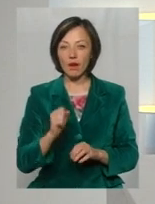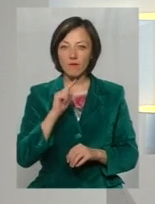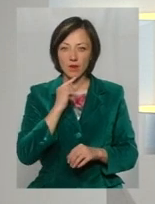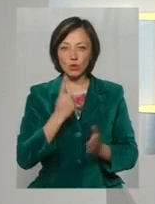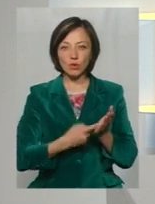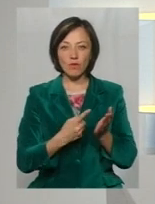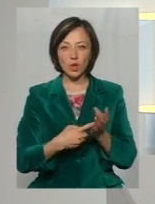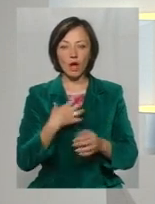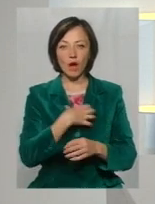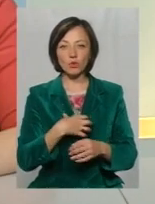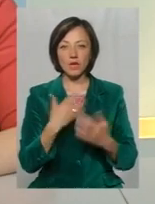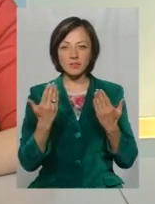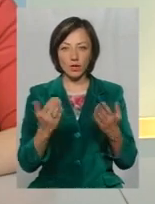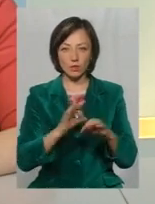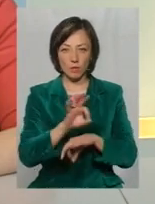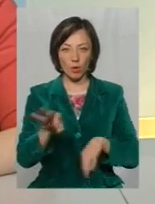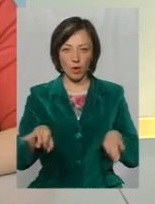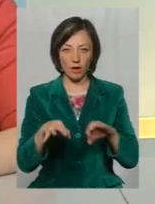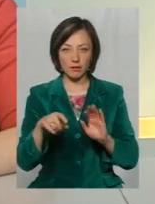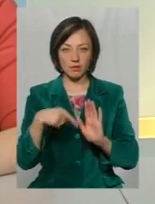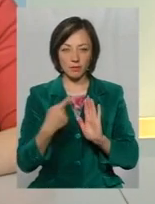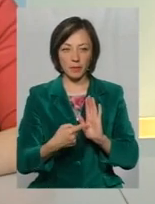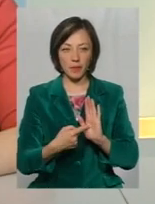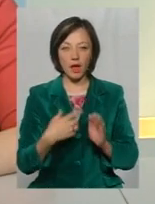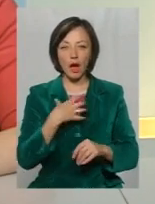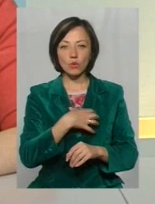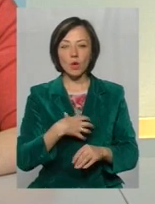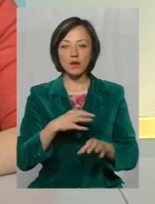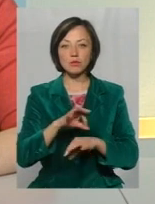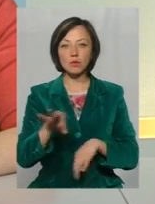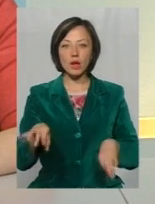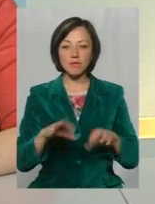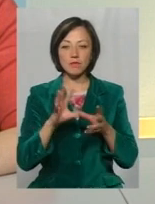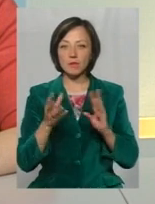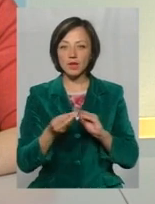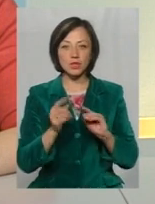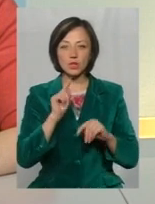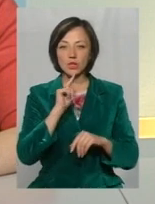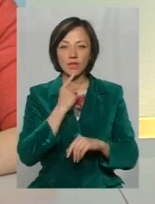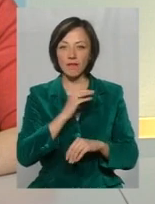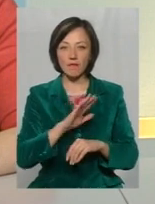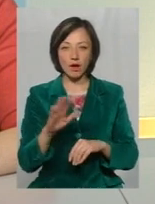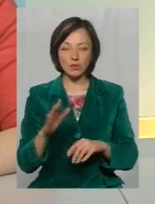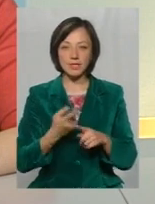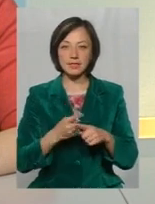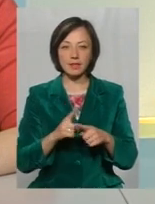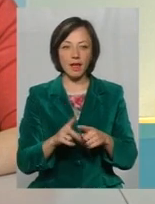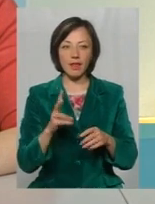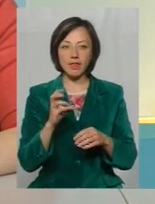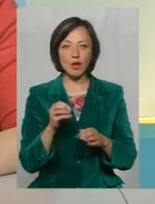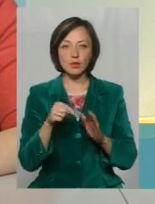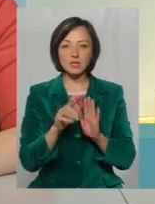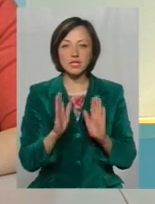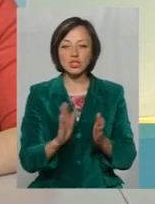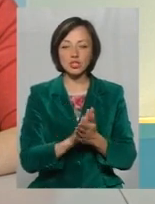саме ваших проєктів? Ну, актуальність проєктів, в принципі, не дуже важко, тому що це не суто